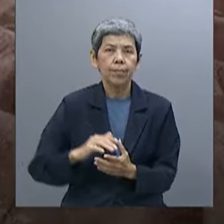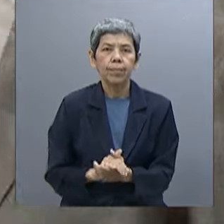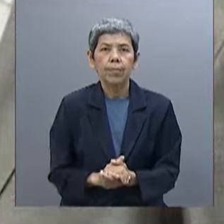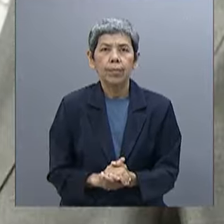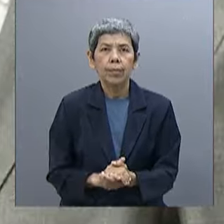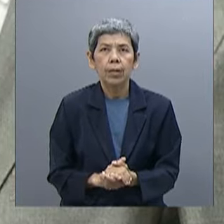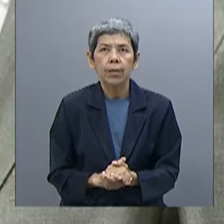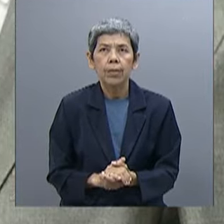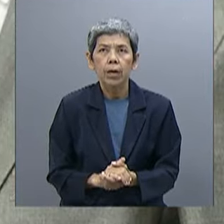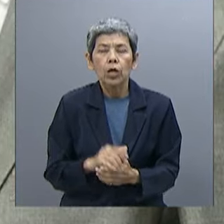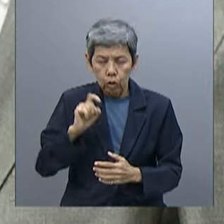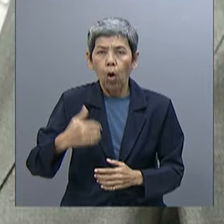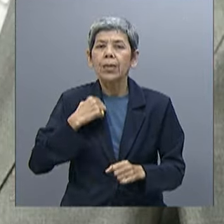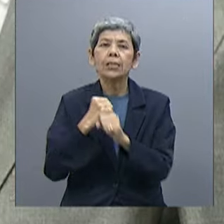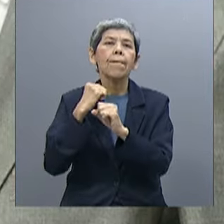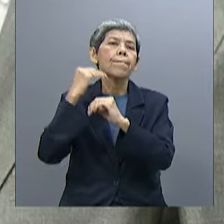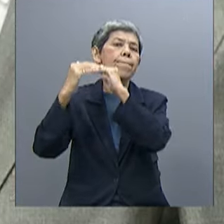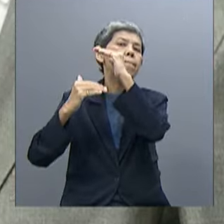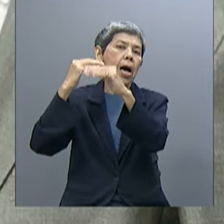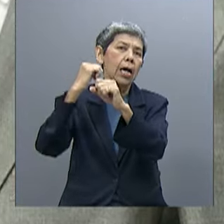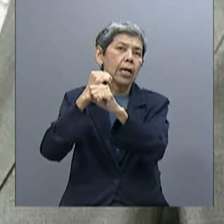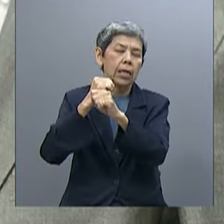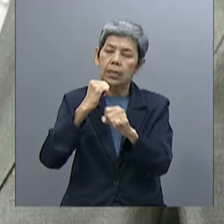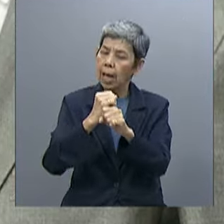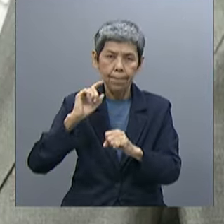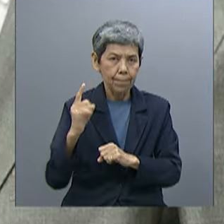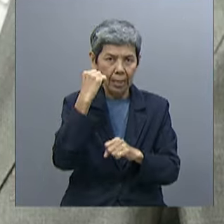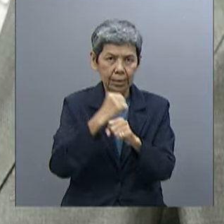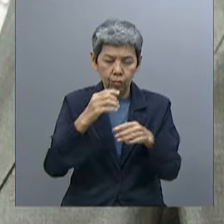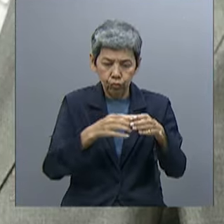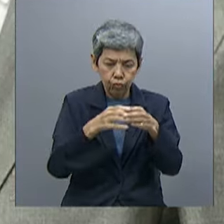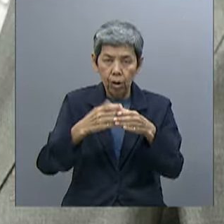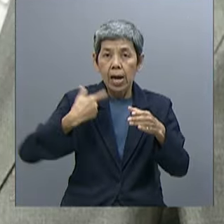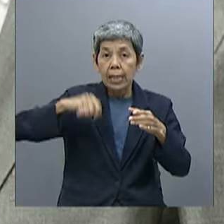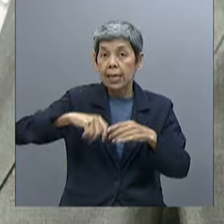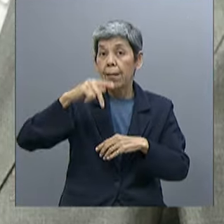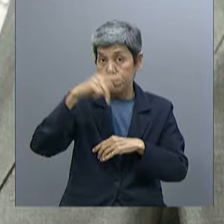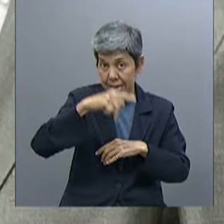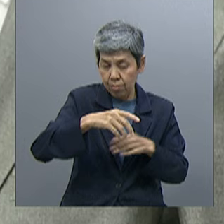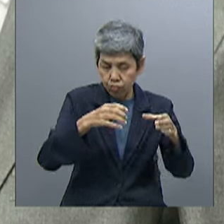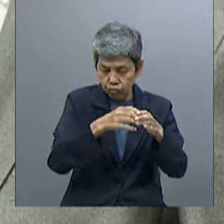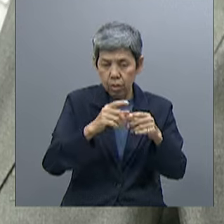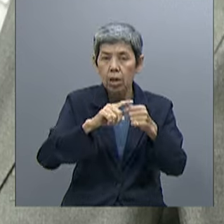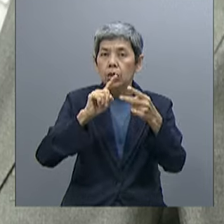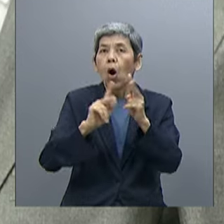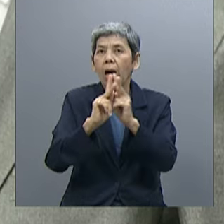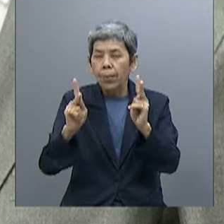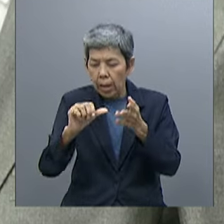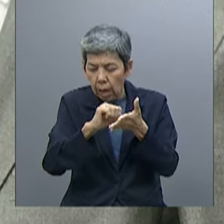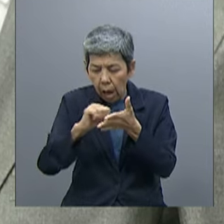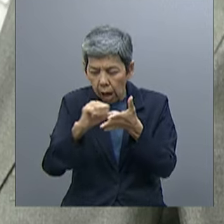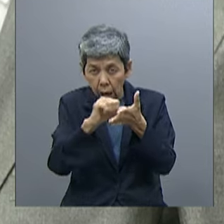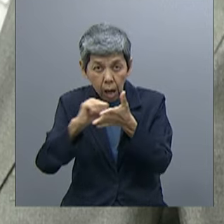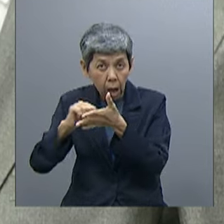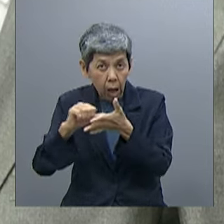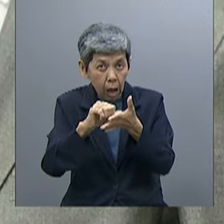จำเป็นที่จะต้องมีการพัฒนาแนวทางเลือกขึ้นมาใหม่ๆอย่างเช่นการจัดตั้งศาลพิเศษหรือคณะกรรมการสะสางชำระ